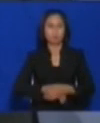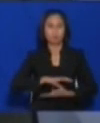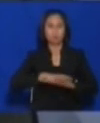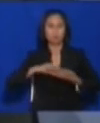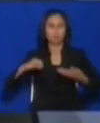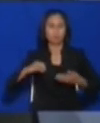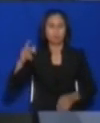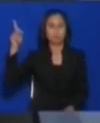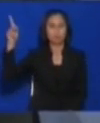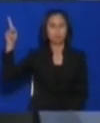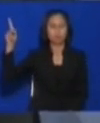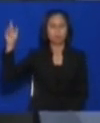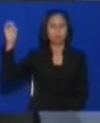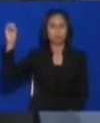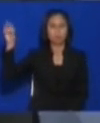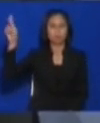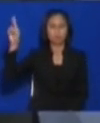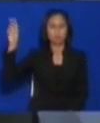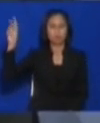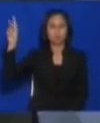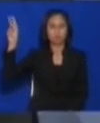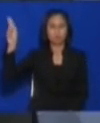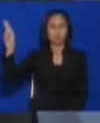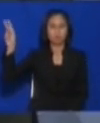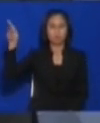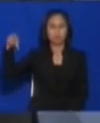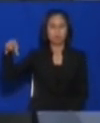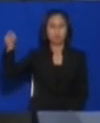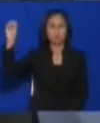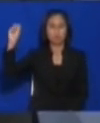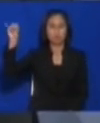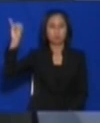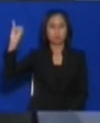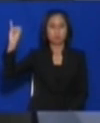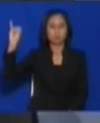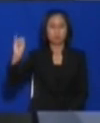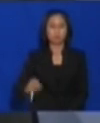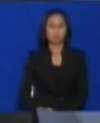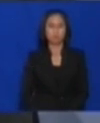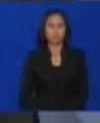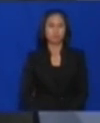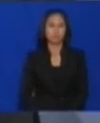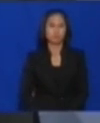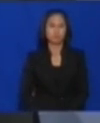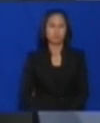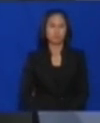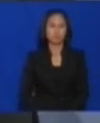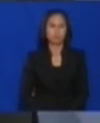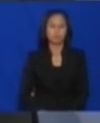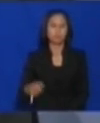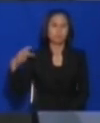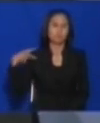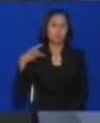faktanya bahwa tipe pemimpin kota Tegal sebelumnya berakhir dengan kasus korupsi makanya kami bersama